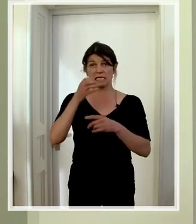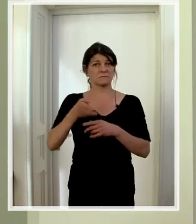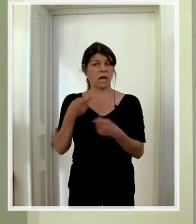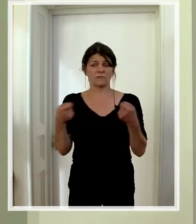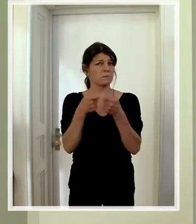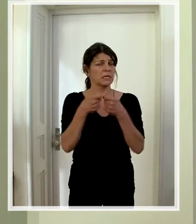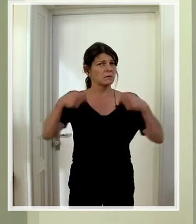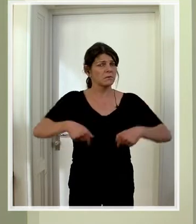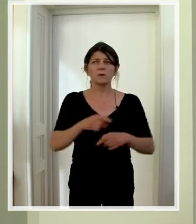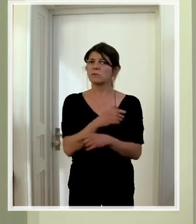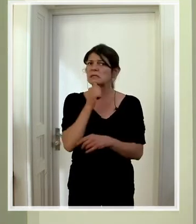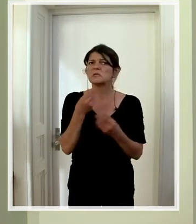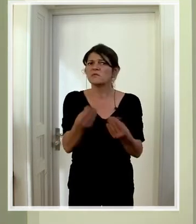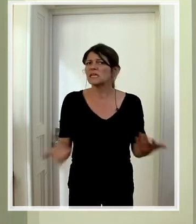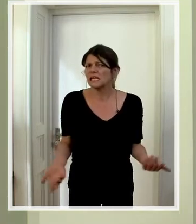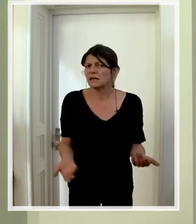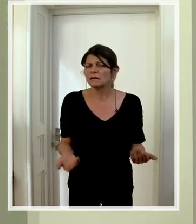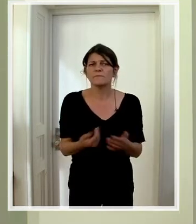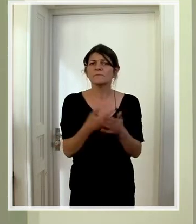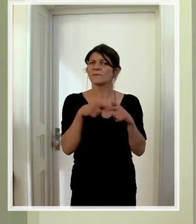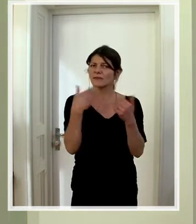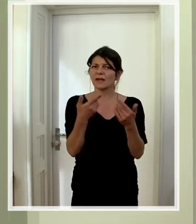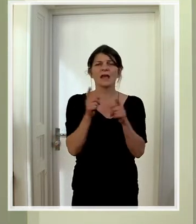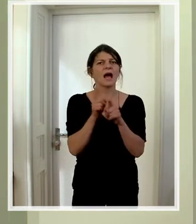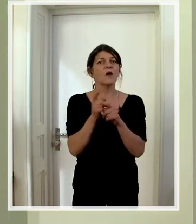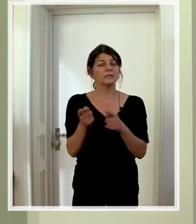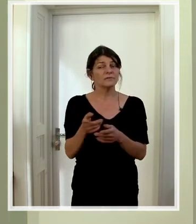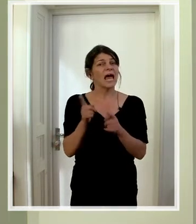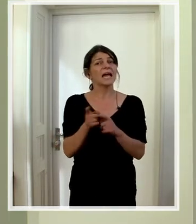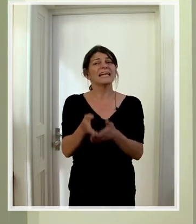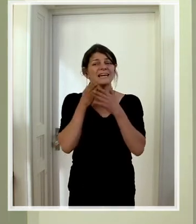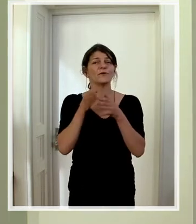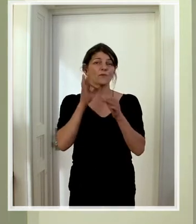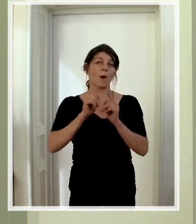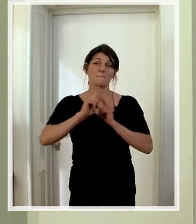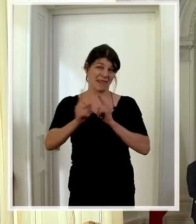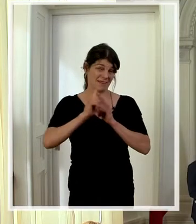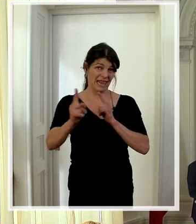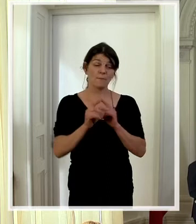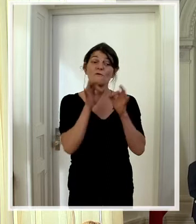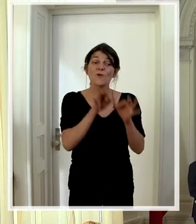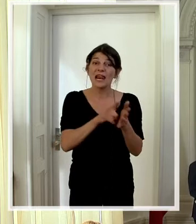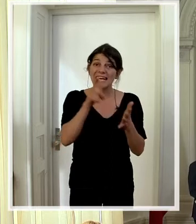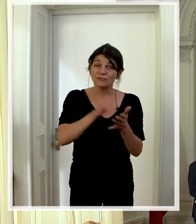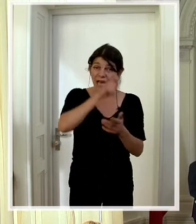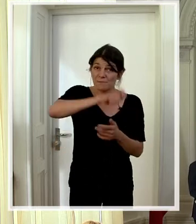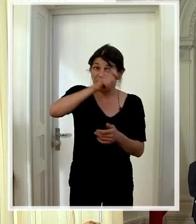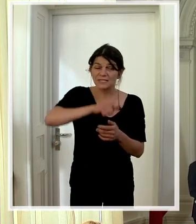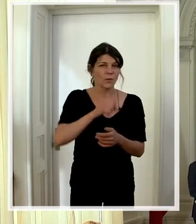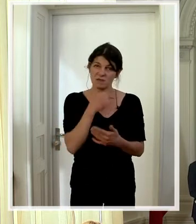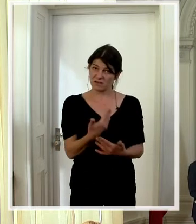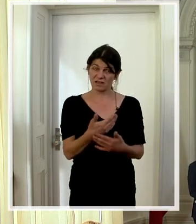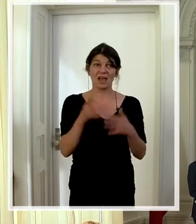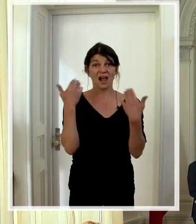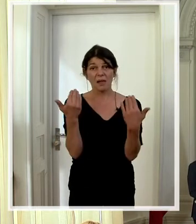uns wirklich nicht viel. Und es mag eben, wie gesagt, ein Nutzen sein auf der Pendlerseite, aber nicht für die Liechtensteiner. Aber bei uns stehen letzten